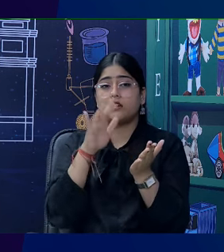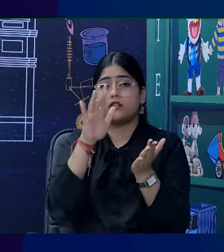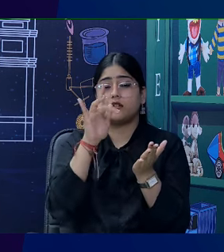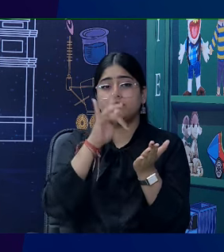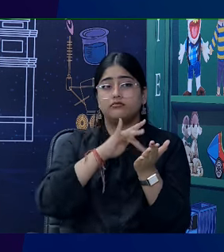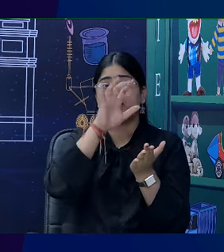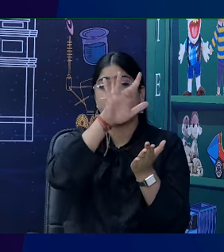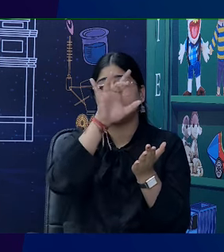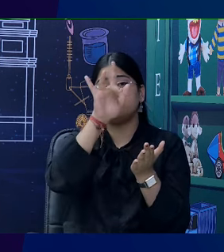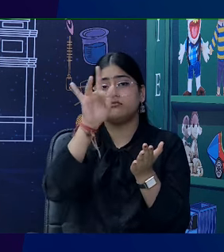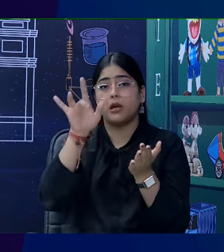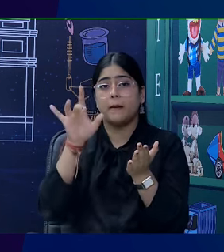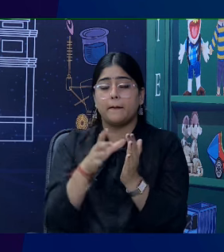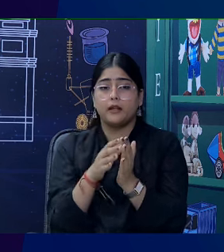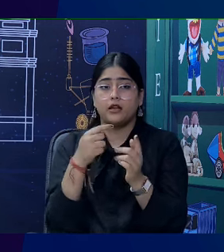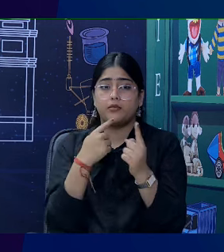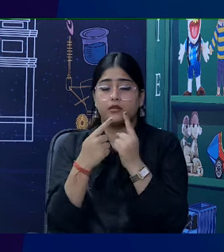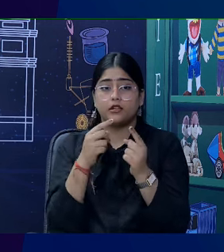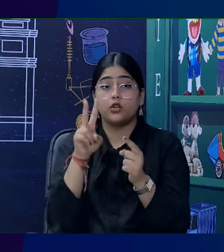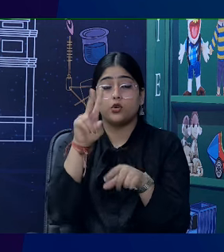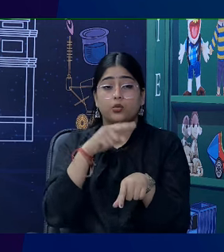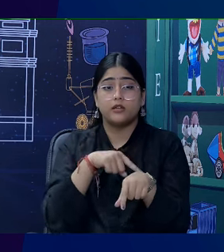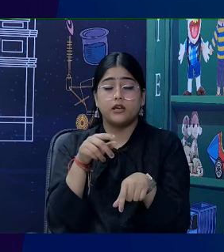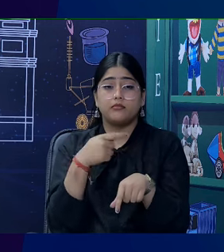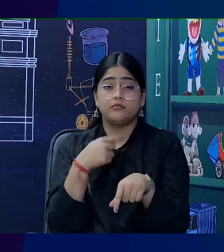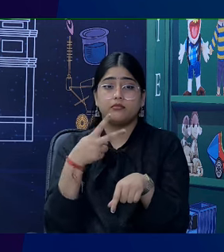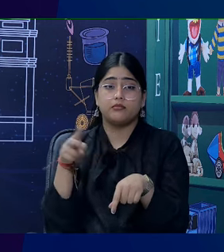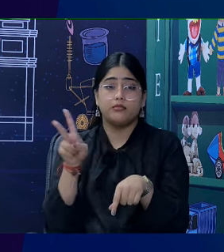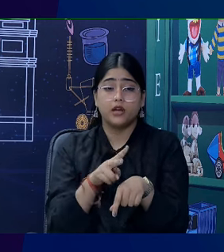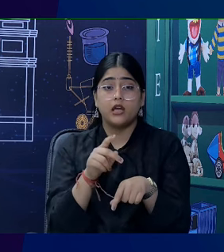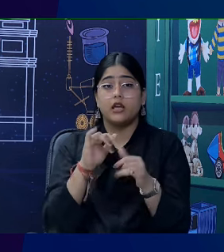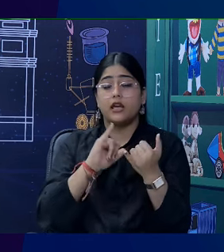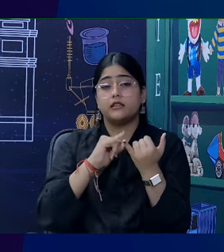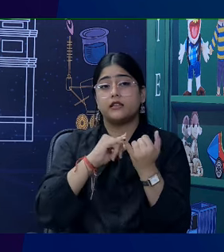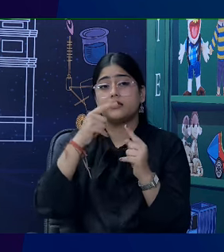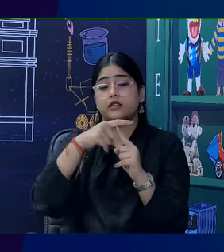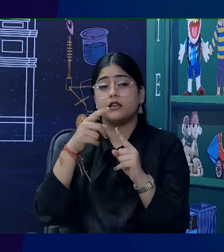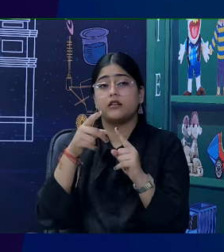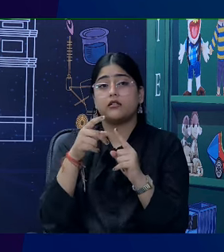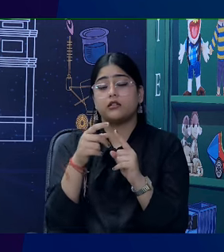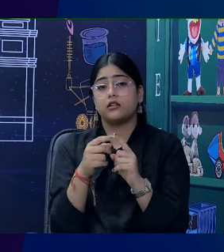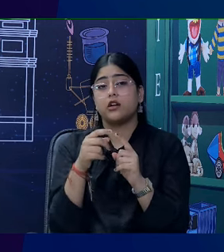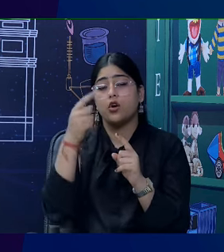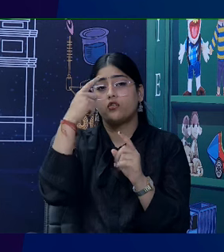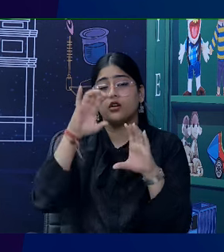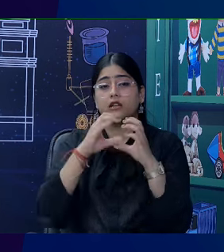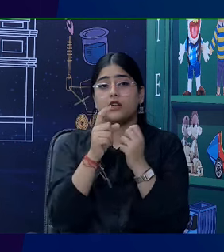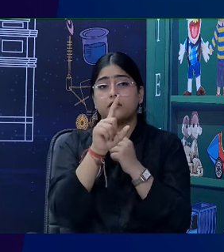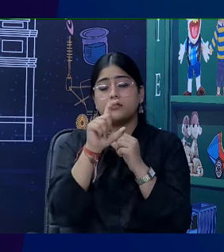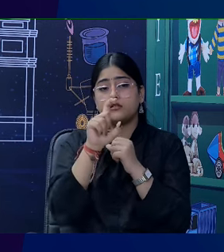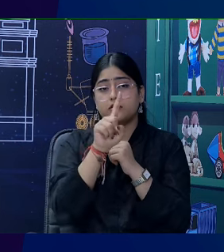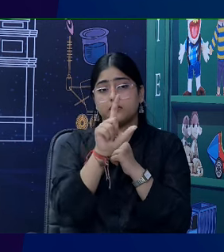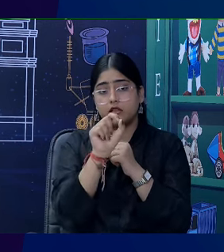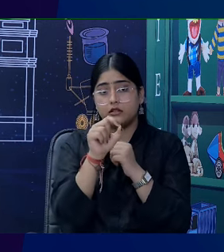थे और इसी के साथ आपको बता दें कि 2 बजे हम फिर से हाजिर होंगे सोशल साइंस का एक और सत्र होगा कक्षा 10वीं के विद्यार्थियों के